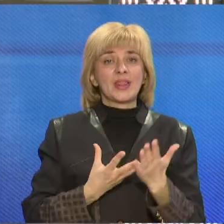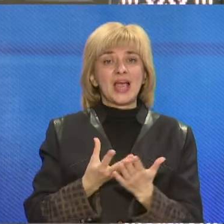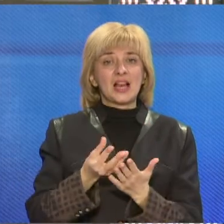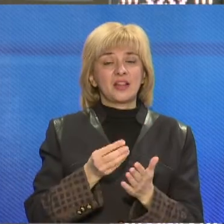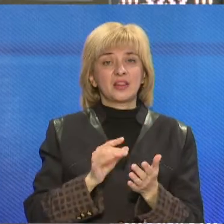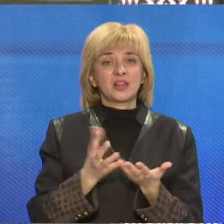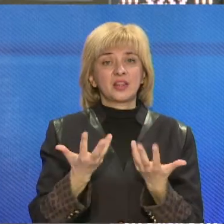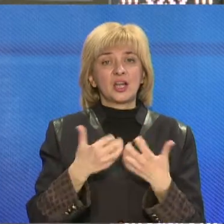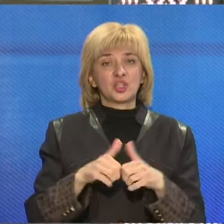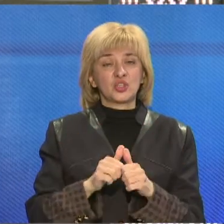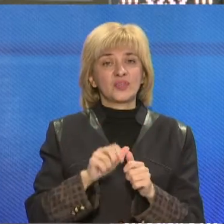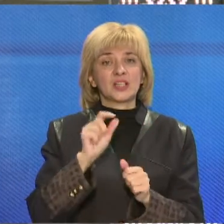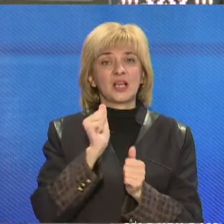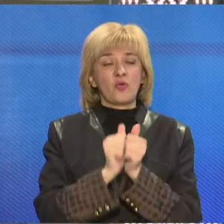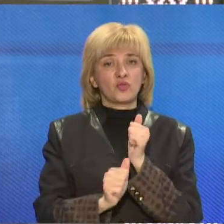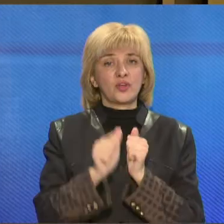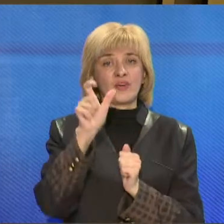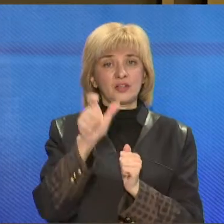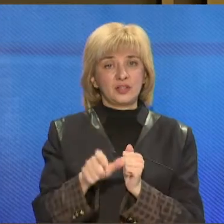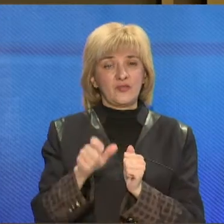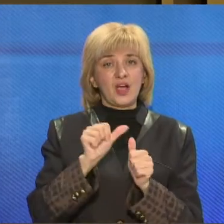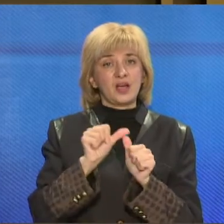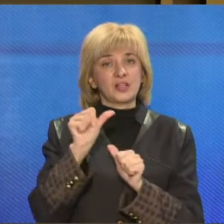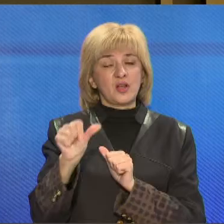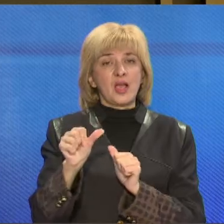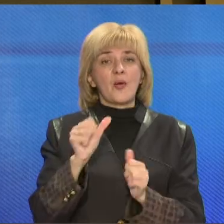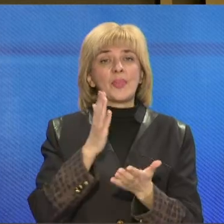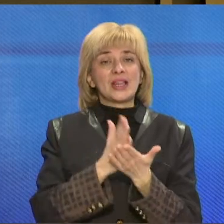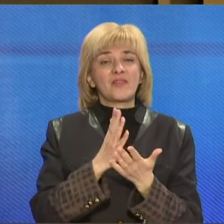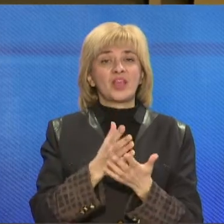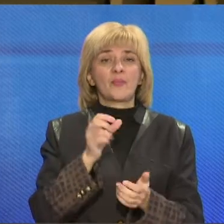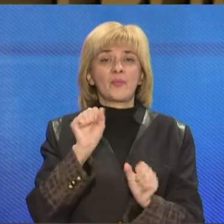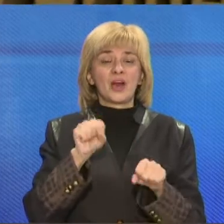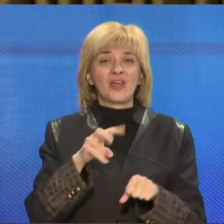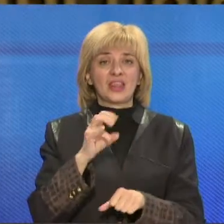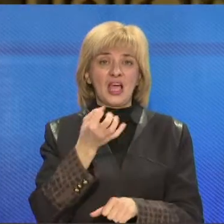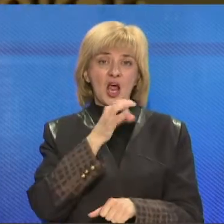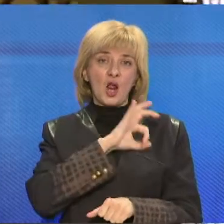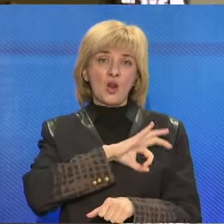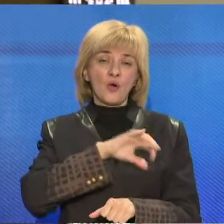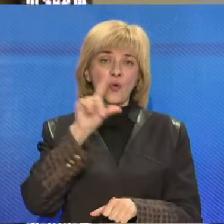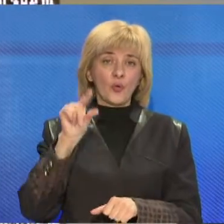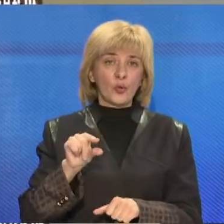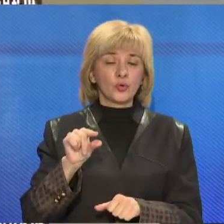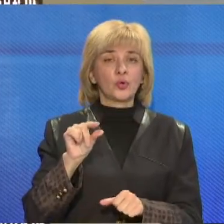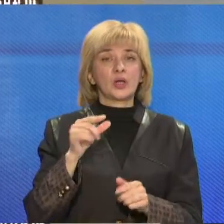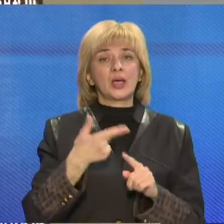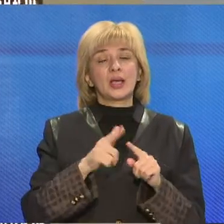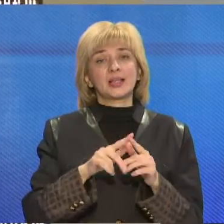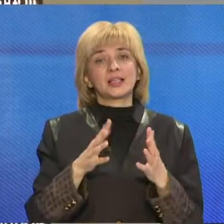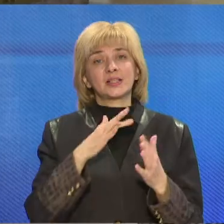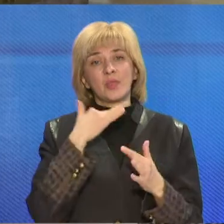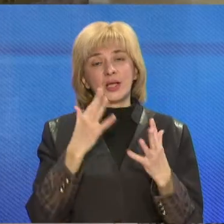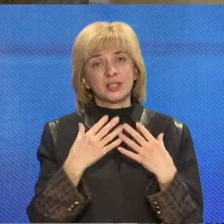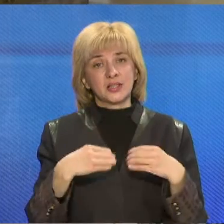по особку. Означаємо, що при наявності права на льготу, до прикладу, це продовжує статус шматдітної сім'ї, пенсійний